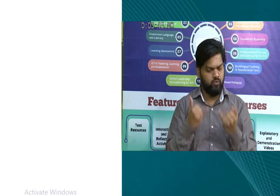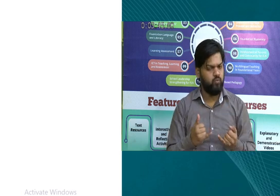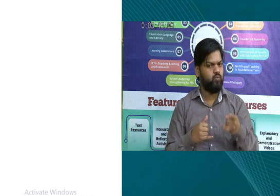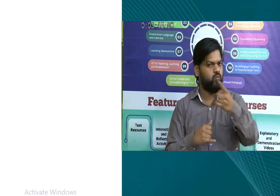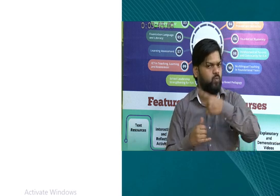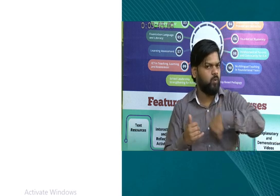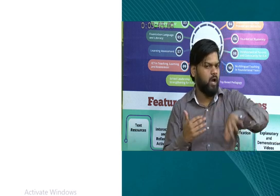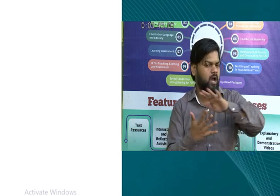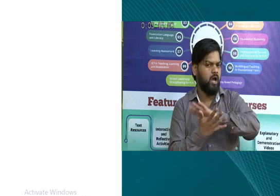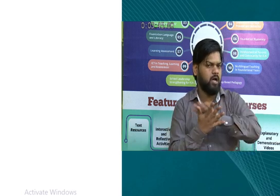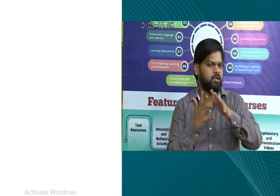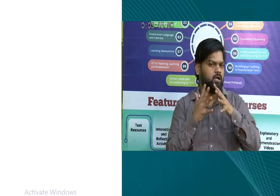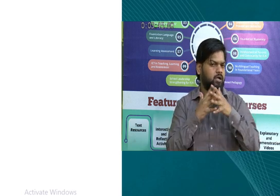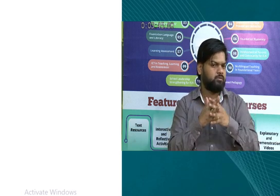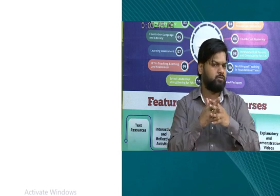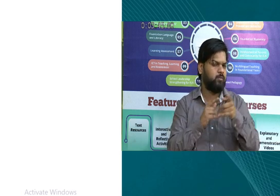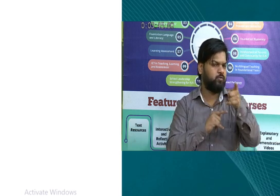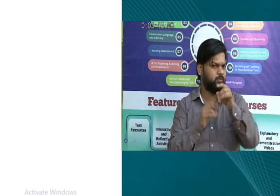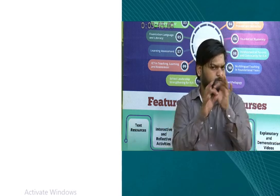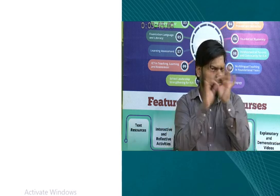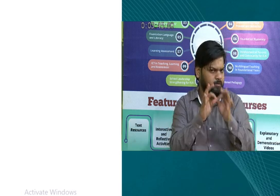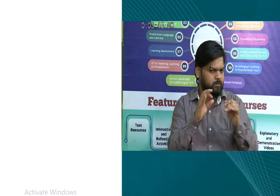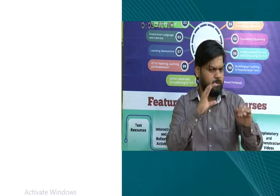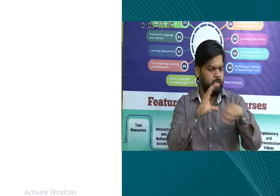का प्रारूप है वह जल्दी